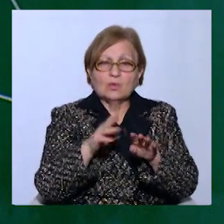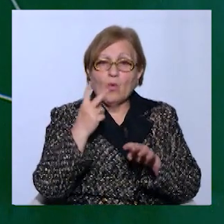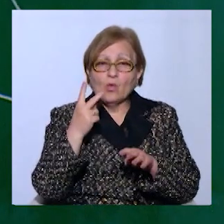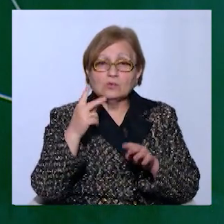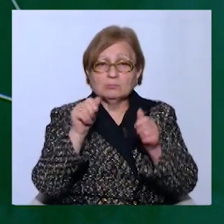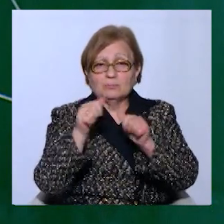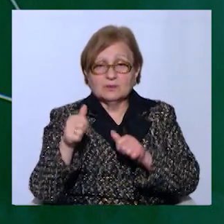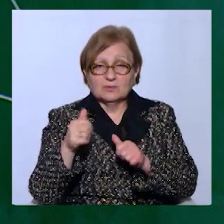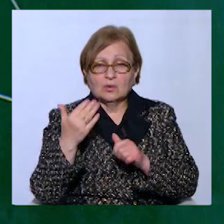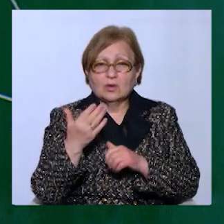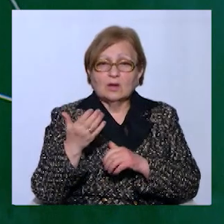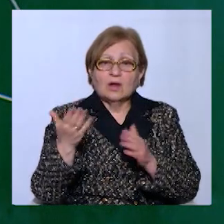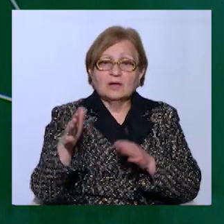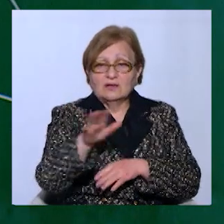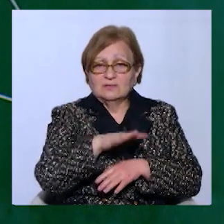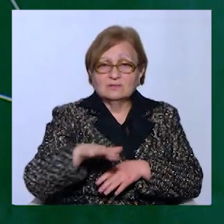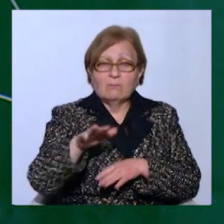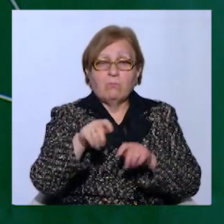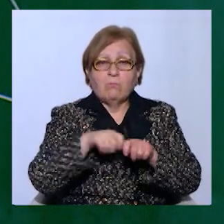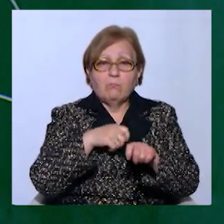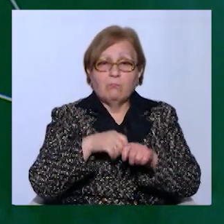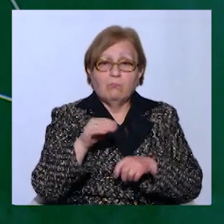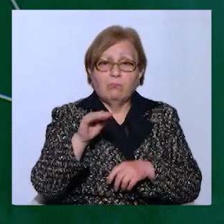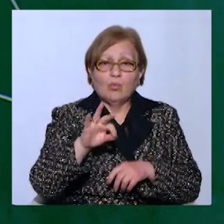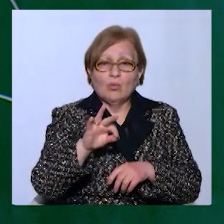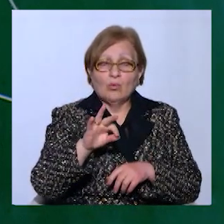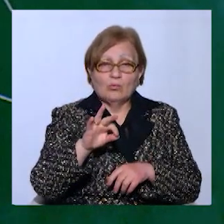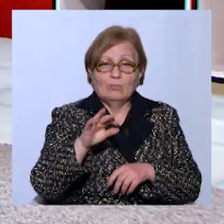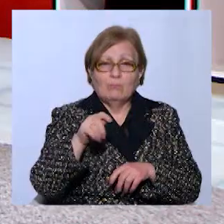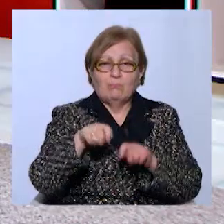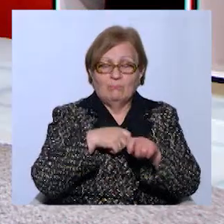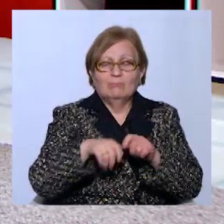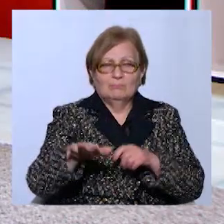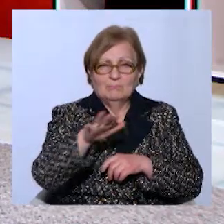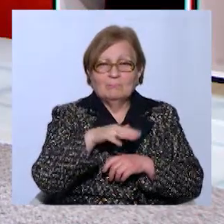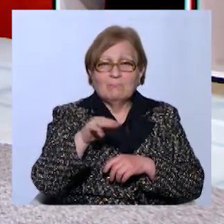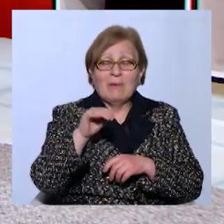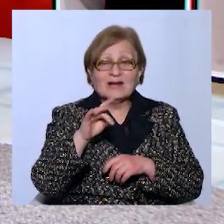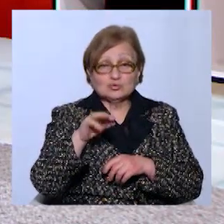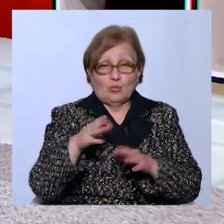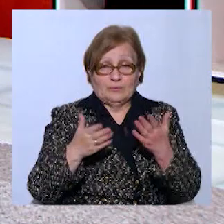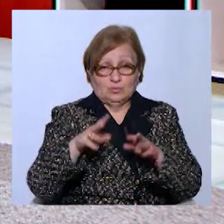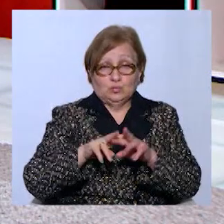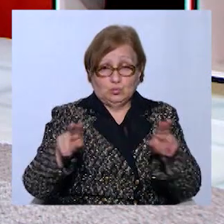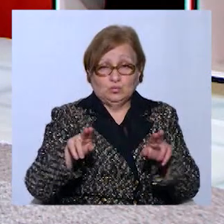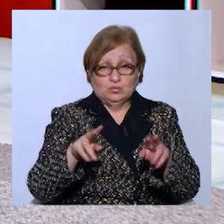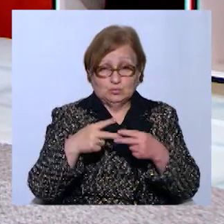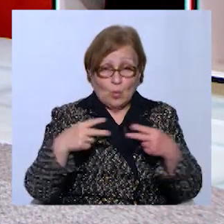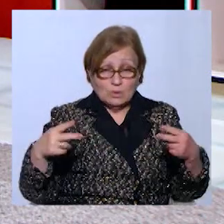ფიგურას, რომელთა ფართობები ტოლია. არ არის აუცილებელი რომ ფიგურები ტოლი იყოს და აგერ მაგალითი ეს